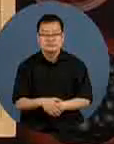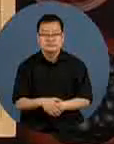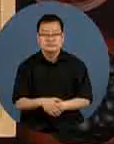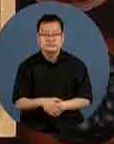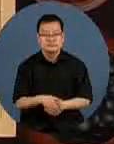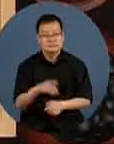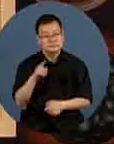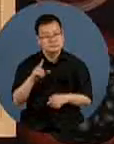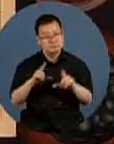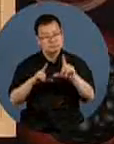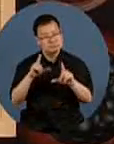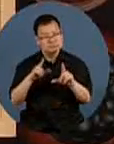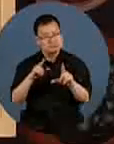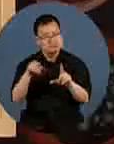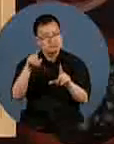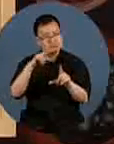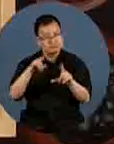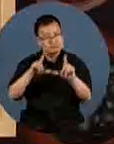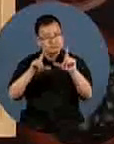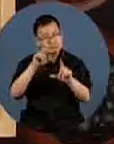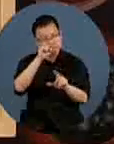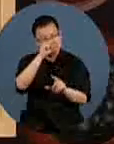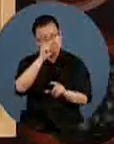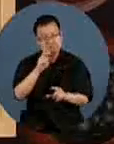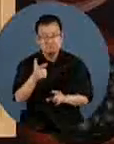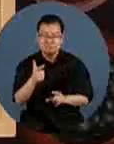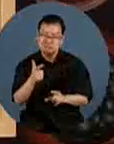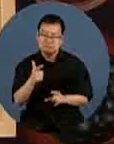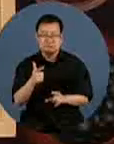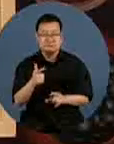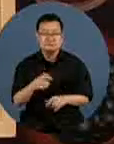자, 모양이 그렇게 좋아 보이지는 않네요.